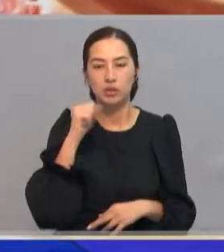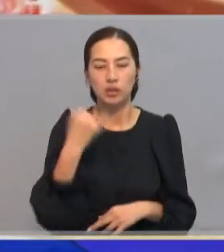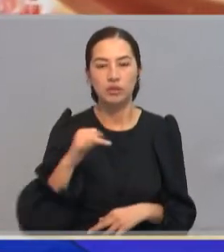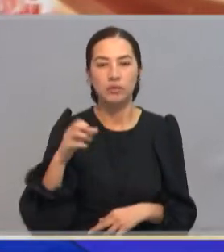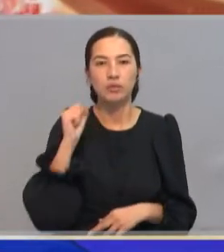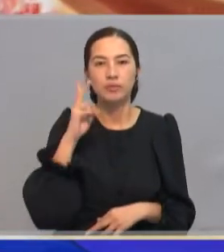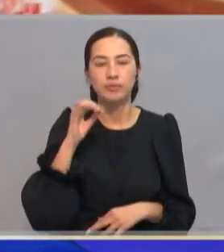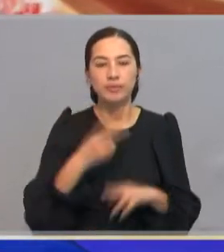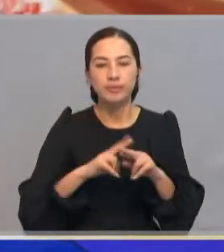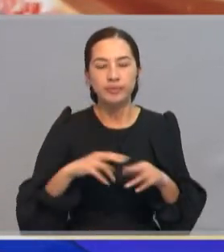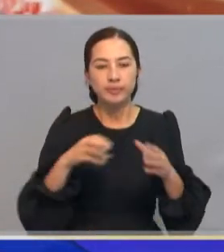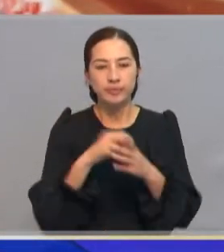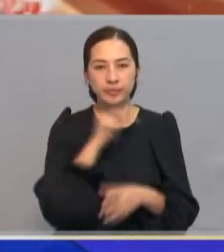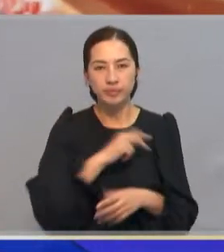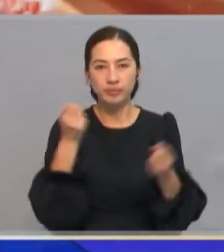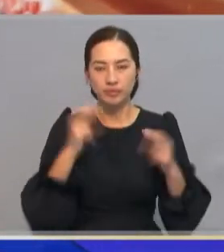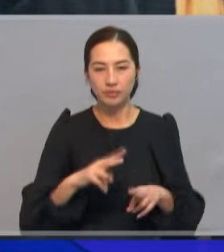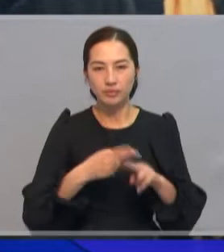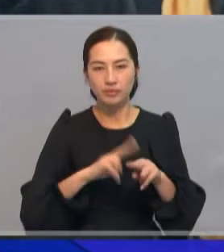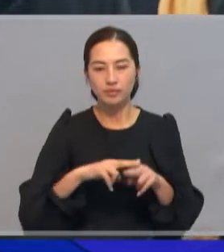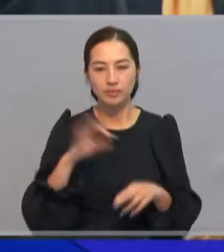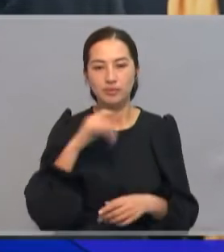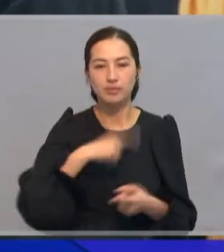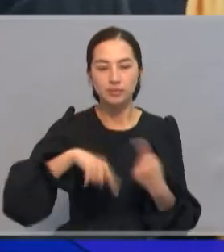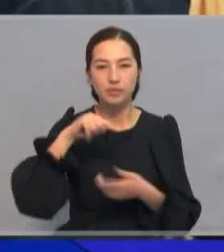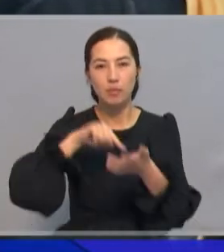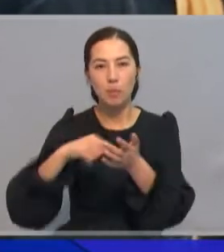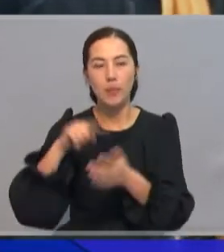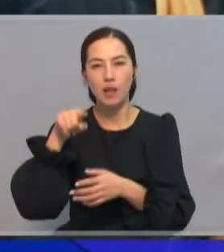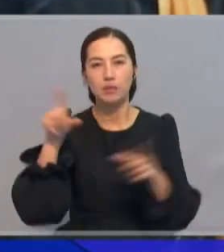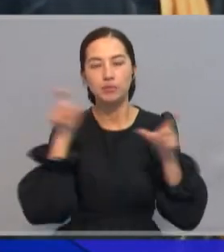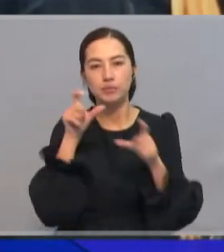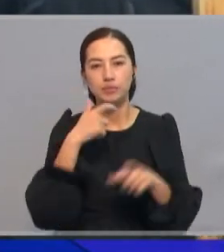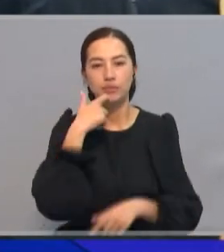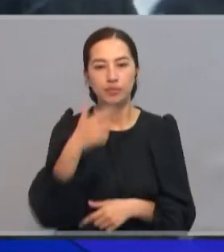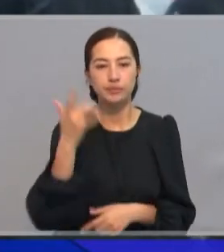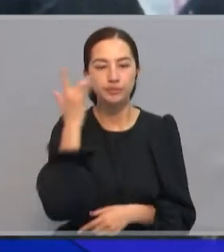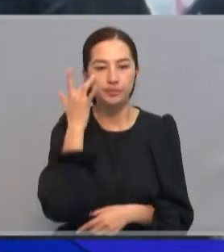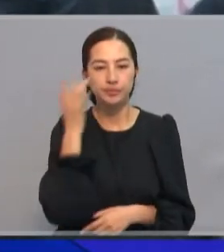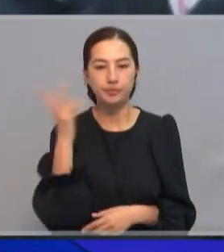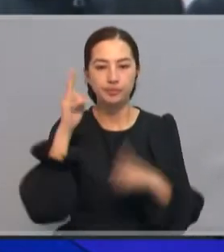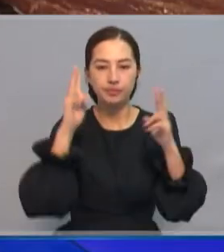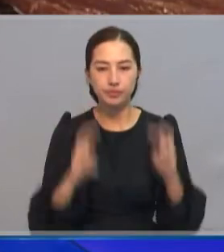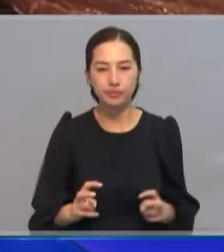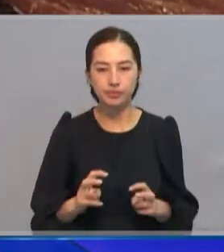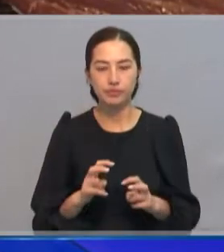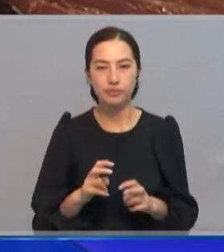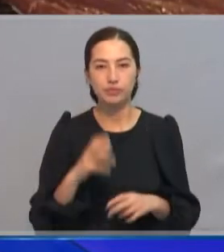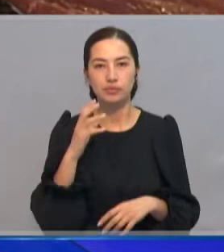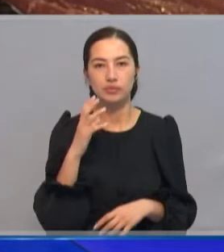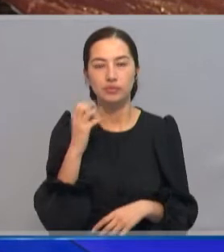жанынан арнайы жұмысшы топ құрылды. Олар аудандағы ірі және шағын сауда нүктелеріндегі баға тұрақтылығын қадағалап, мониторинг жұмыстарын